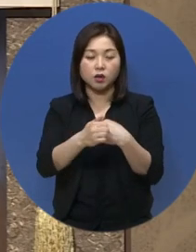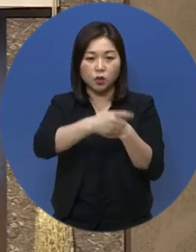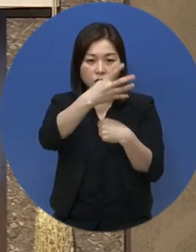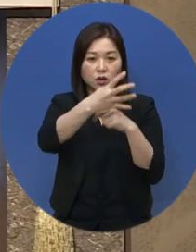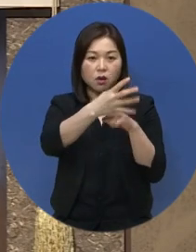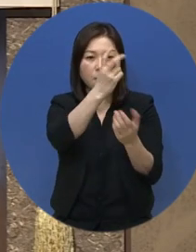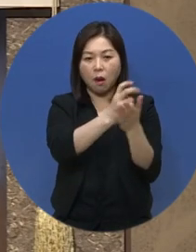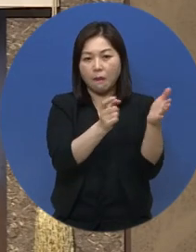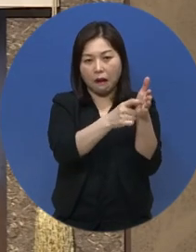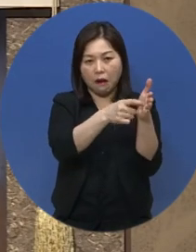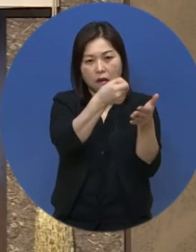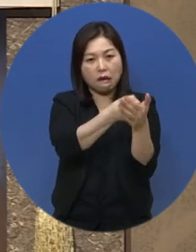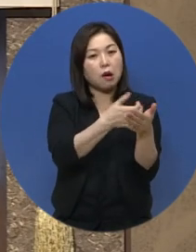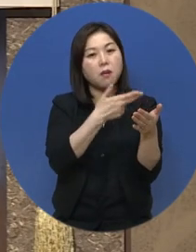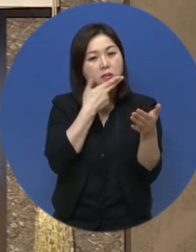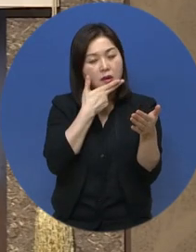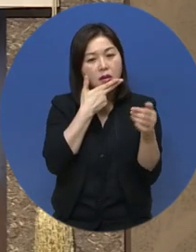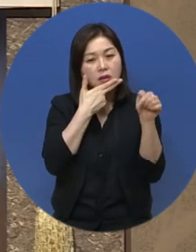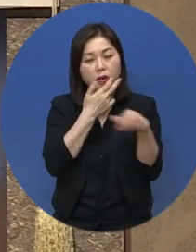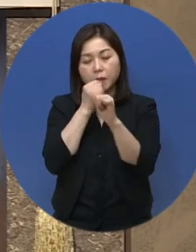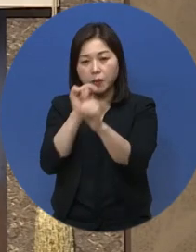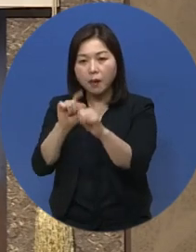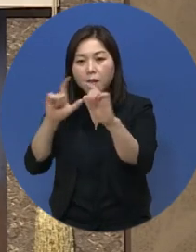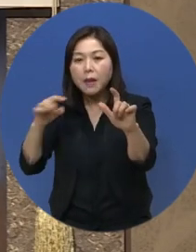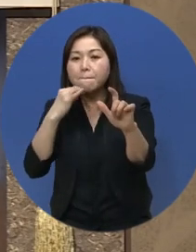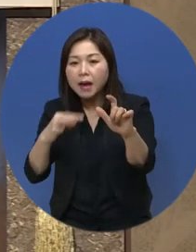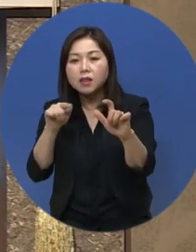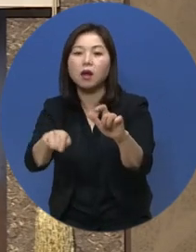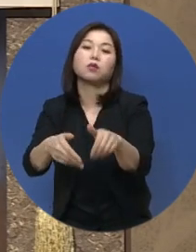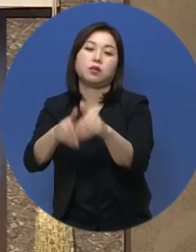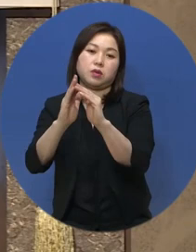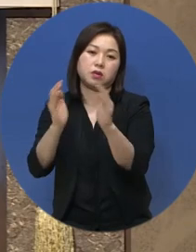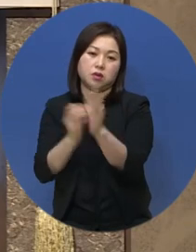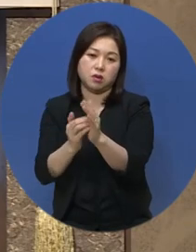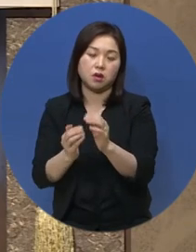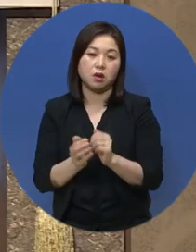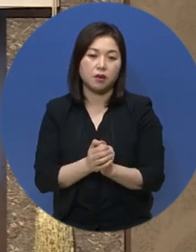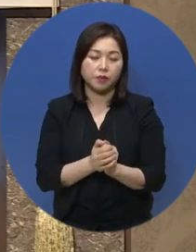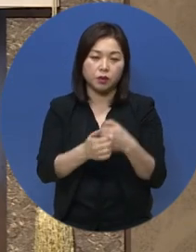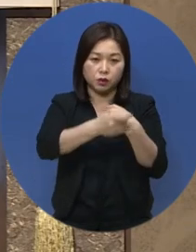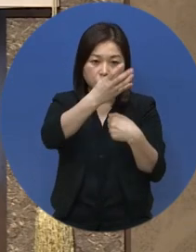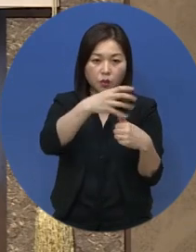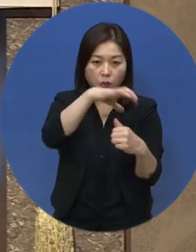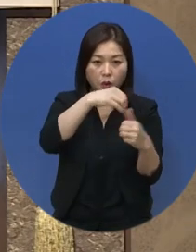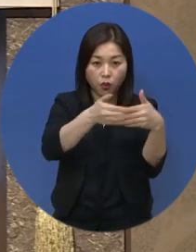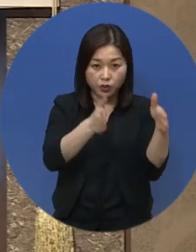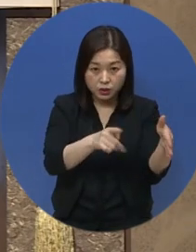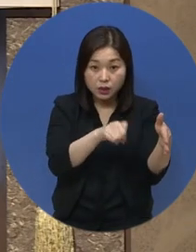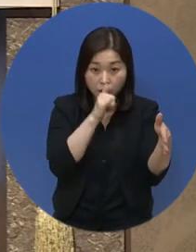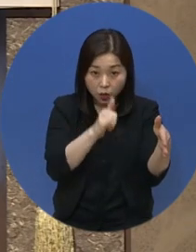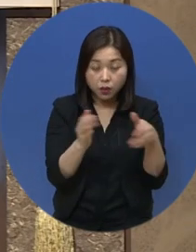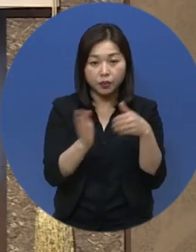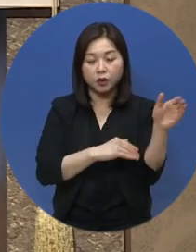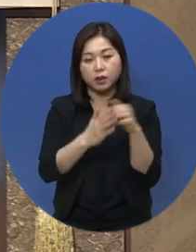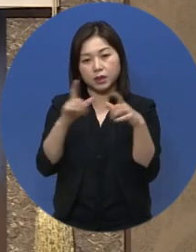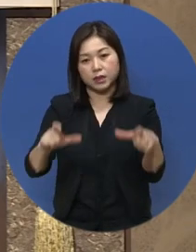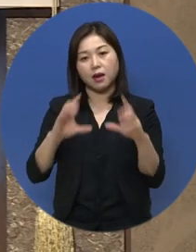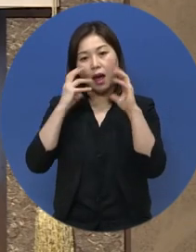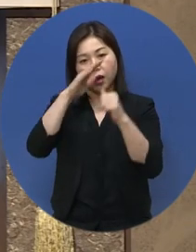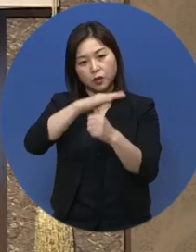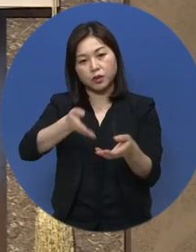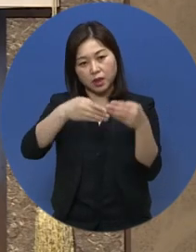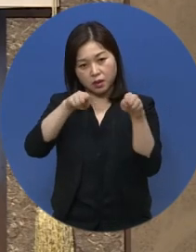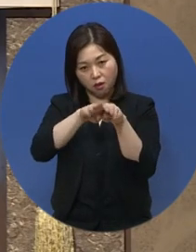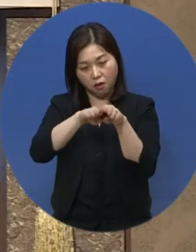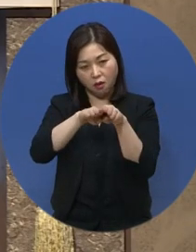아니라 그냥 고시에 의해서 만들어졌거든요. 예. 이런 초등돌봄교실이 있고 또 저희 지역아동센터와